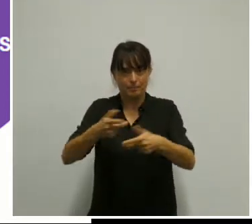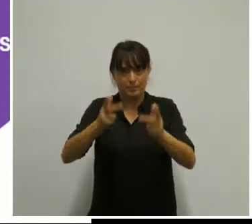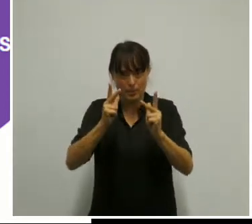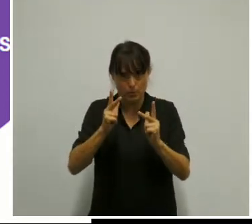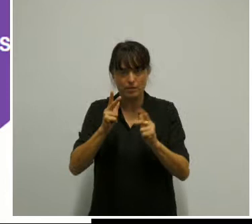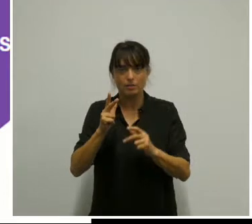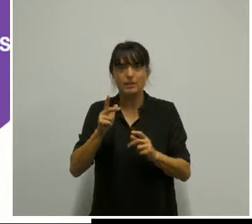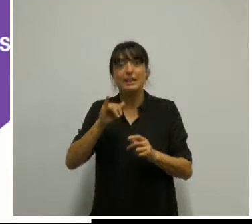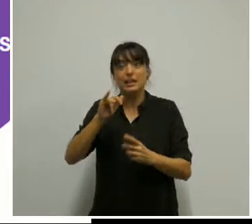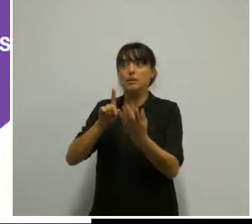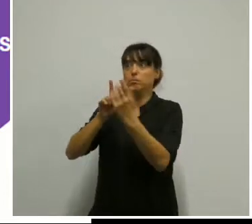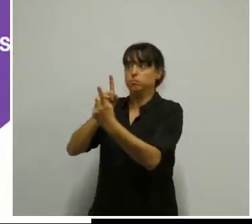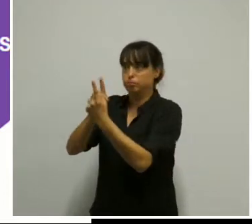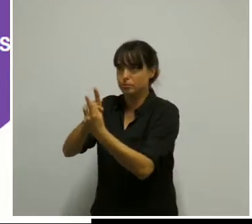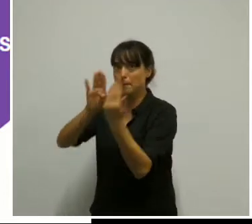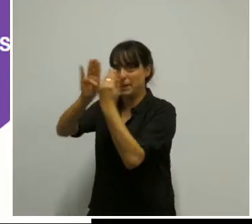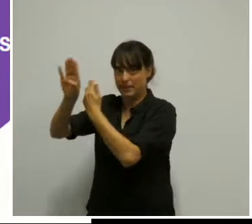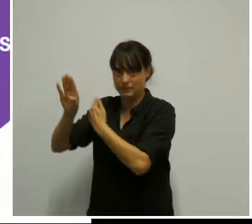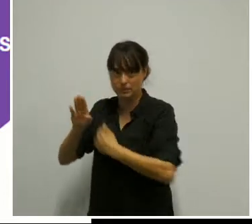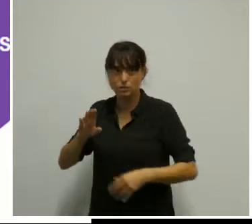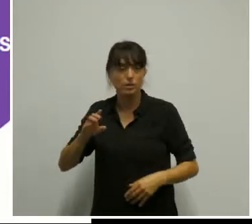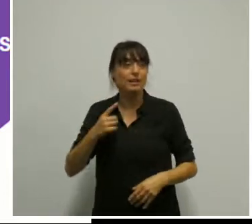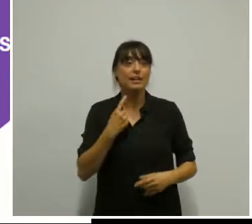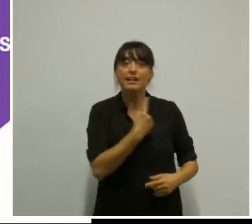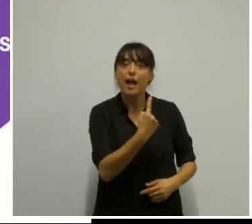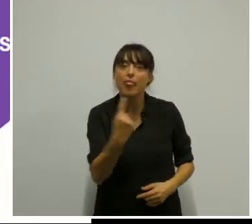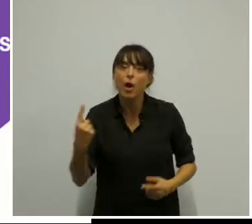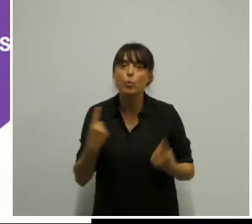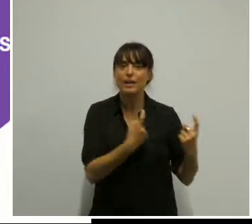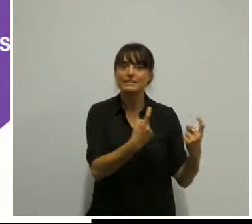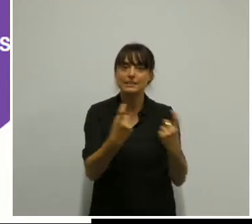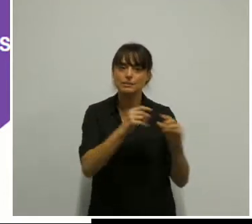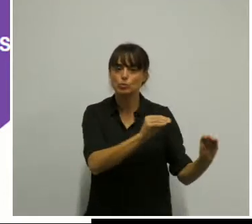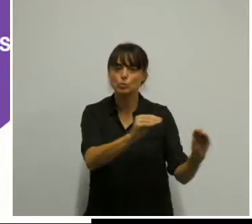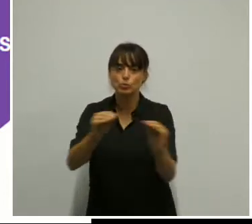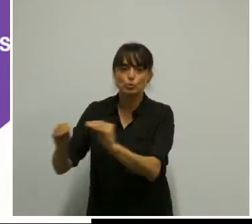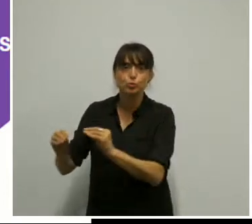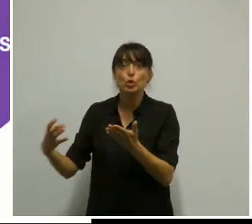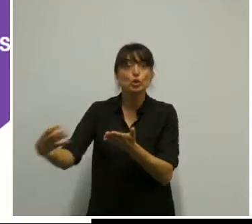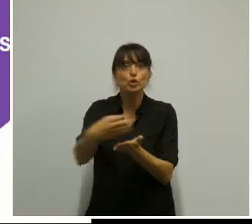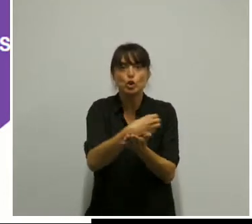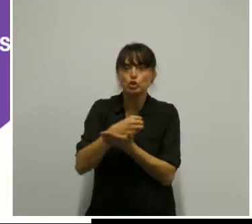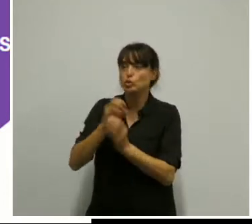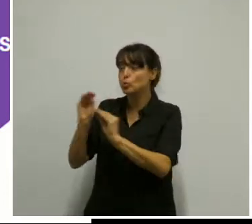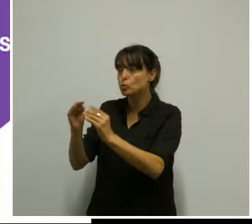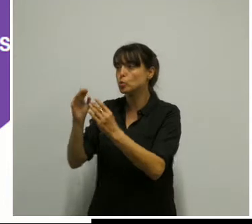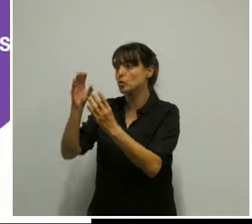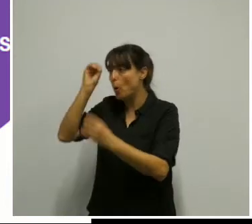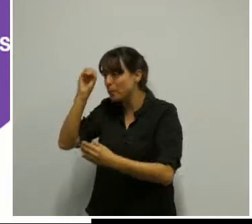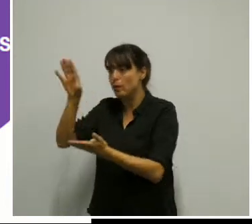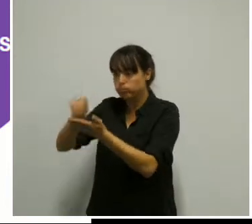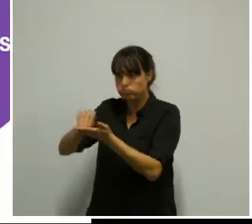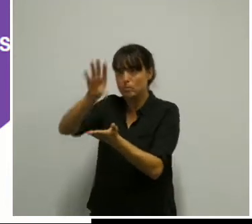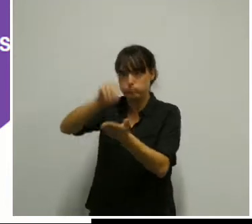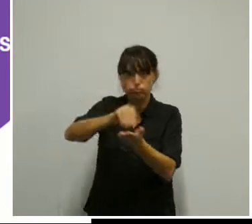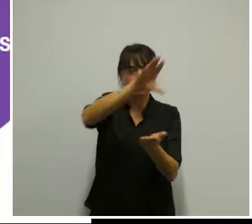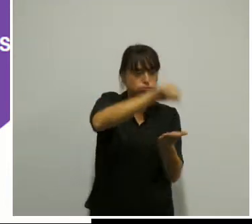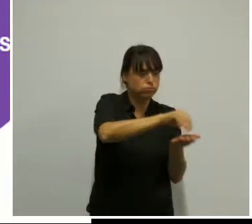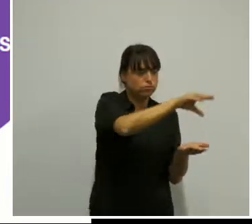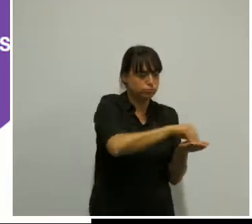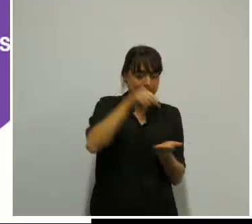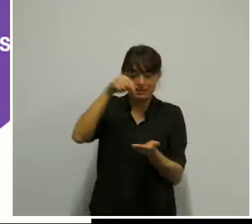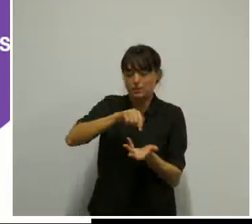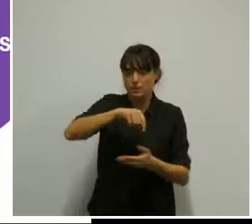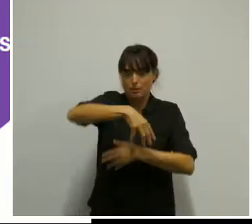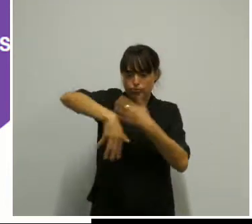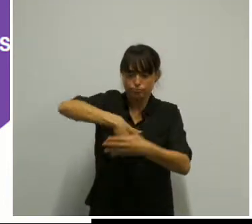els patis també, no? I havíem d'escoltar les necessitats de tothom per tenir tothom les seves necessitats i les seves dificultats.